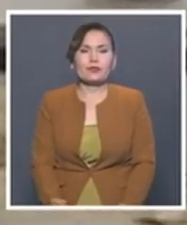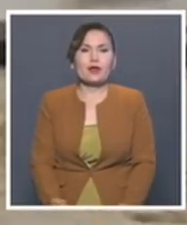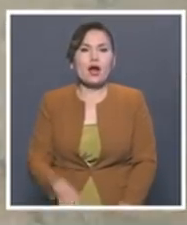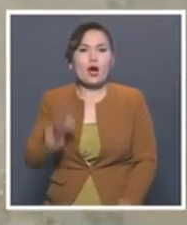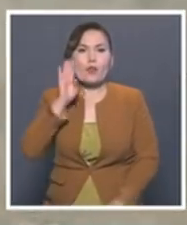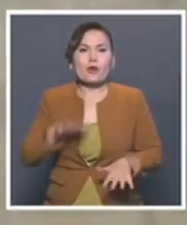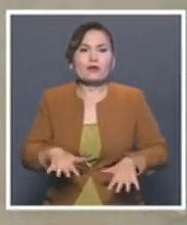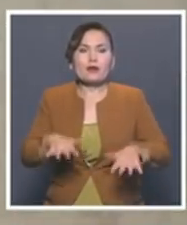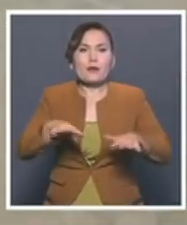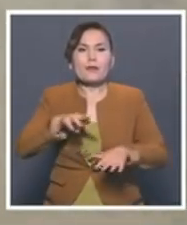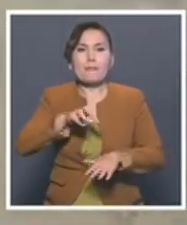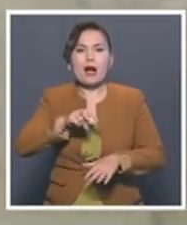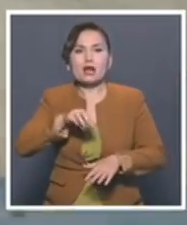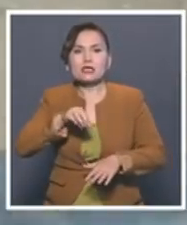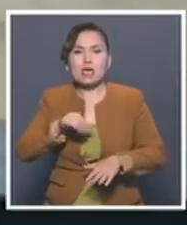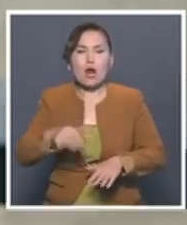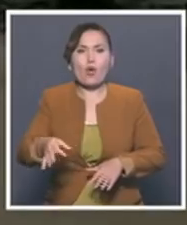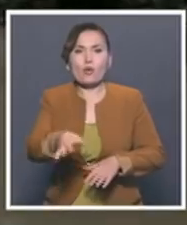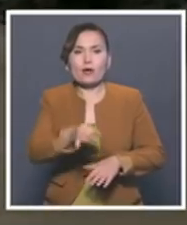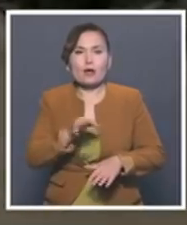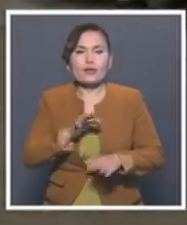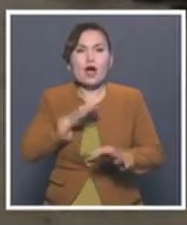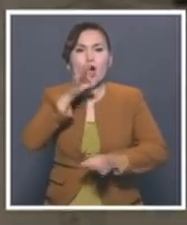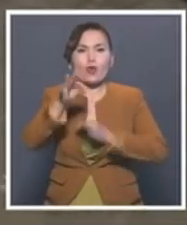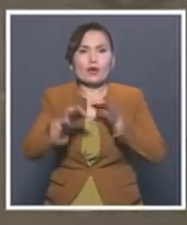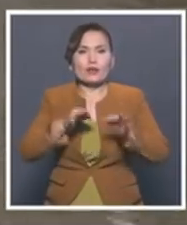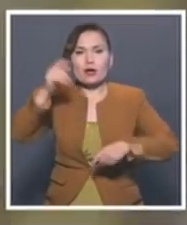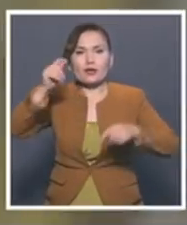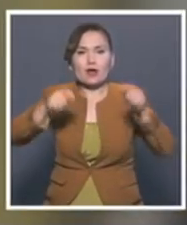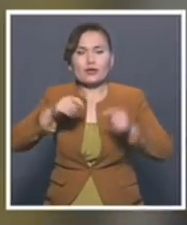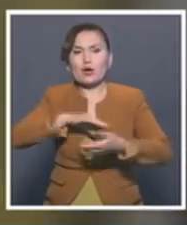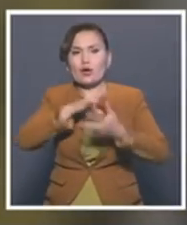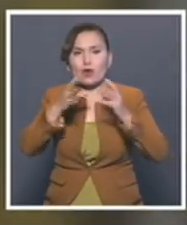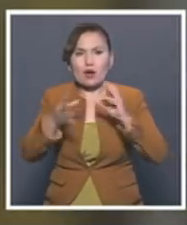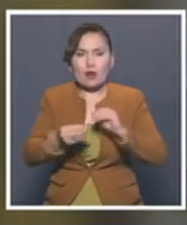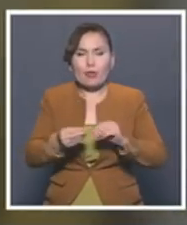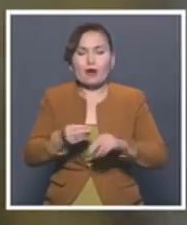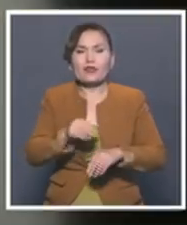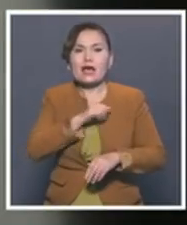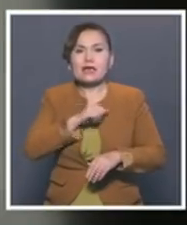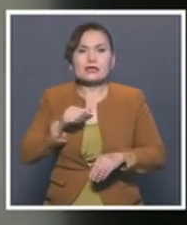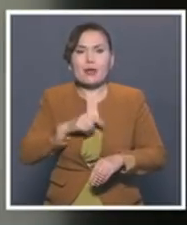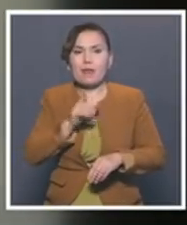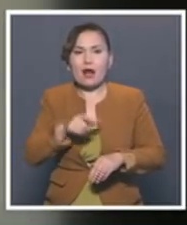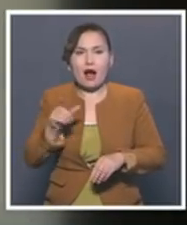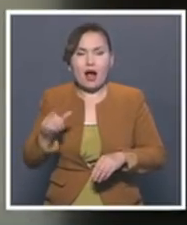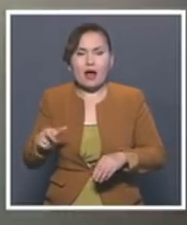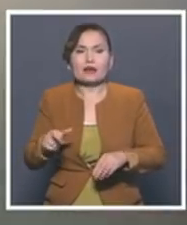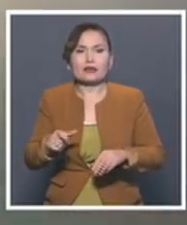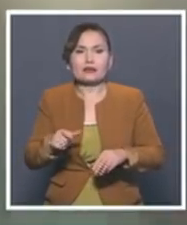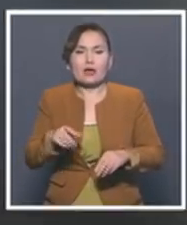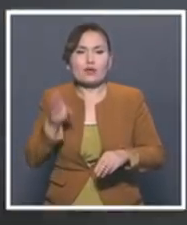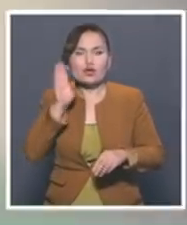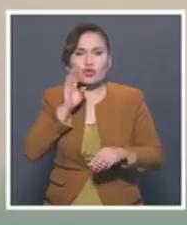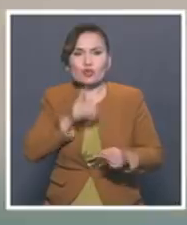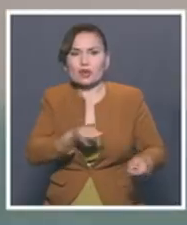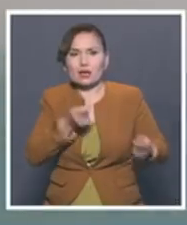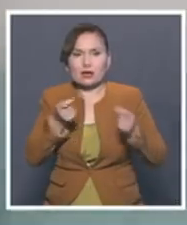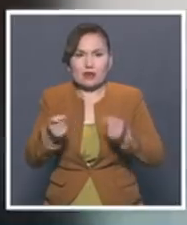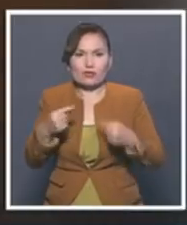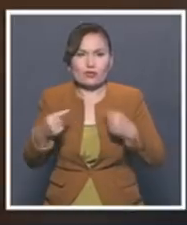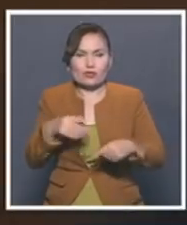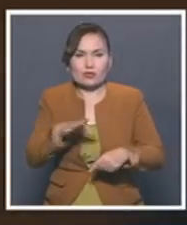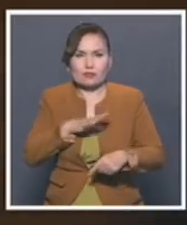Венецияға айналған Маңғыстау аймақта күні-түні толасы жауған жаңбырдың салдарымен тұрғындары өздері күресіп жатыр. Шығын шаш етектен.